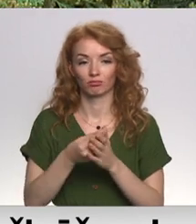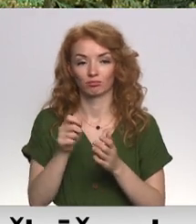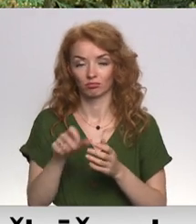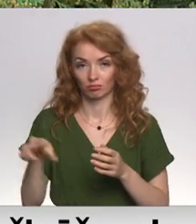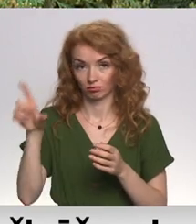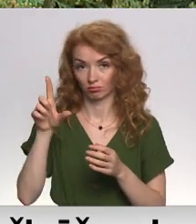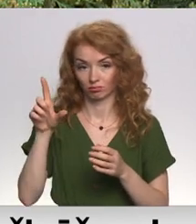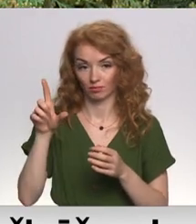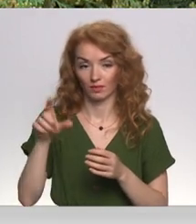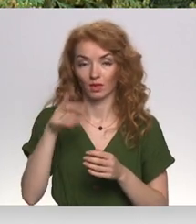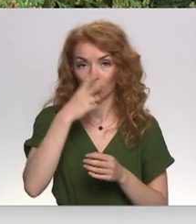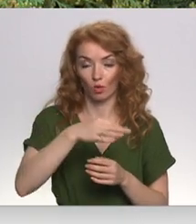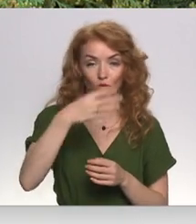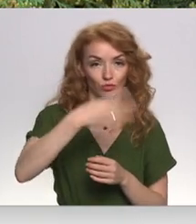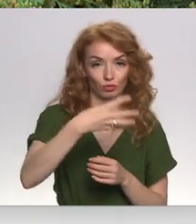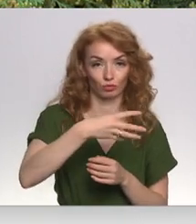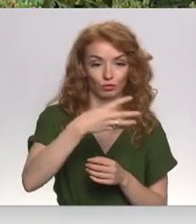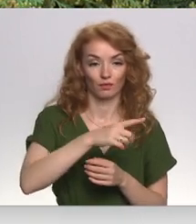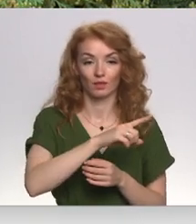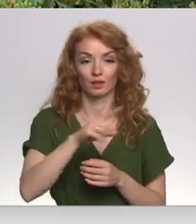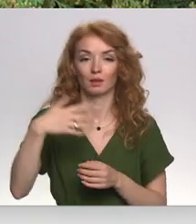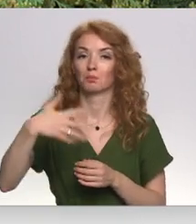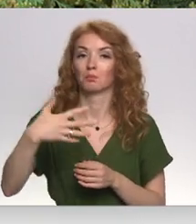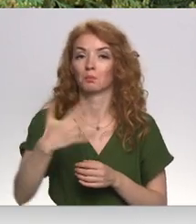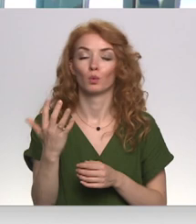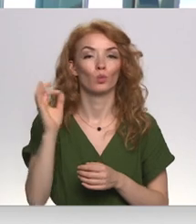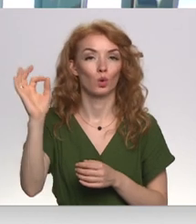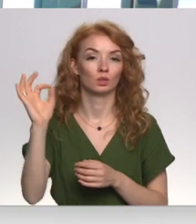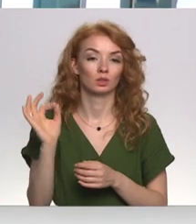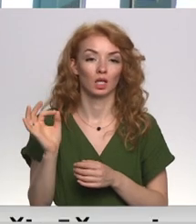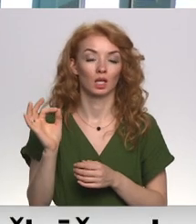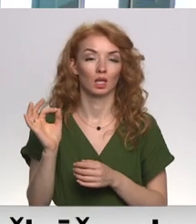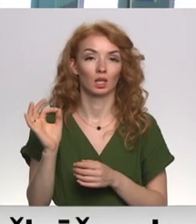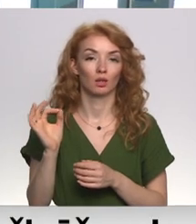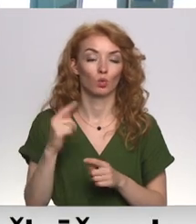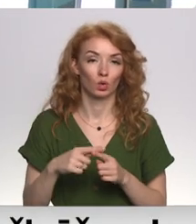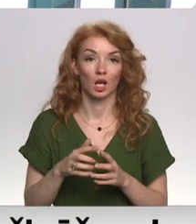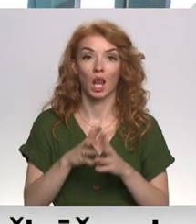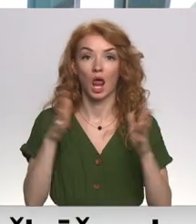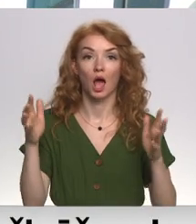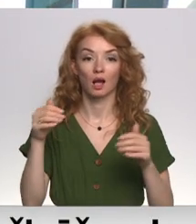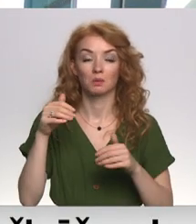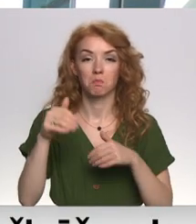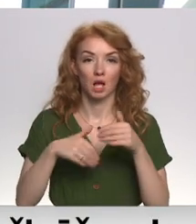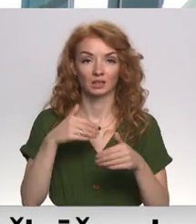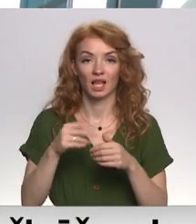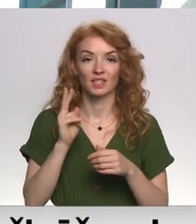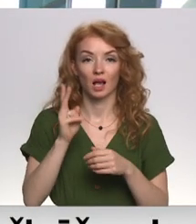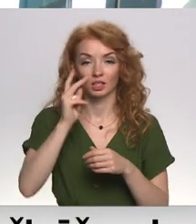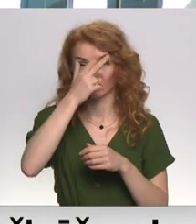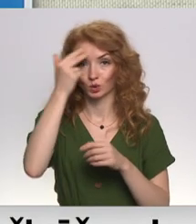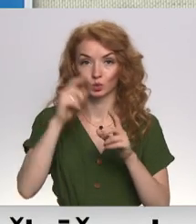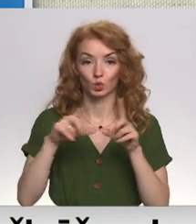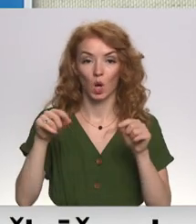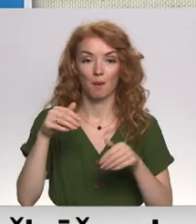Vidēji no 40 līdz 55%. Mūsu gadījumā lielākais baseins, kas ir Ķekavas vidusskolas